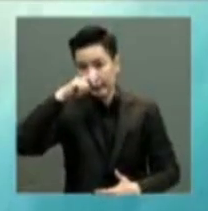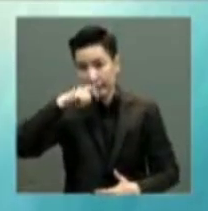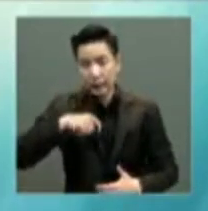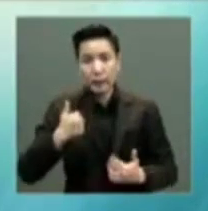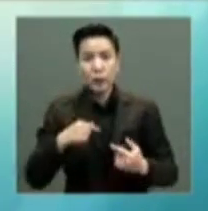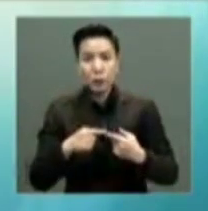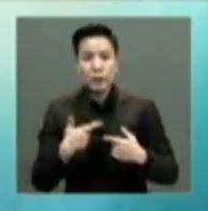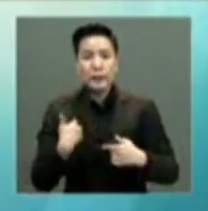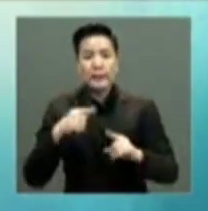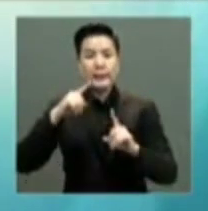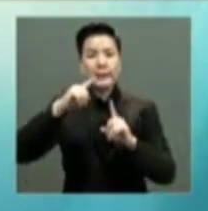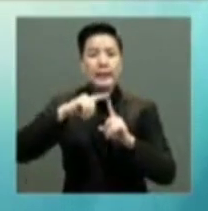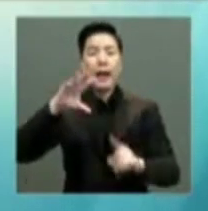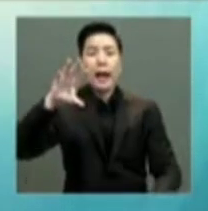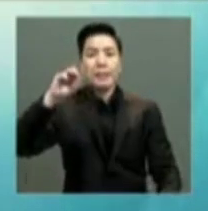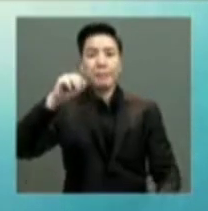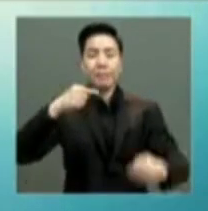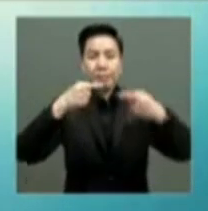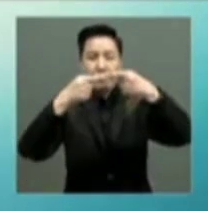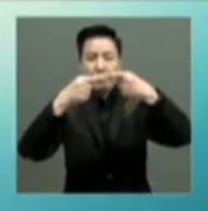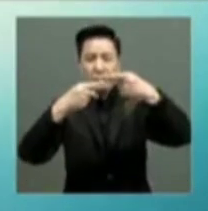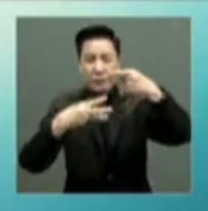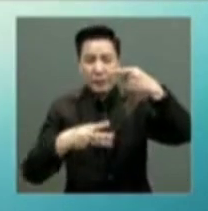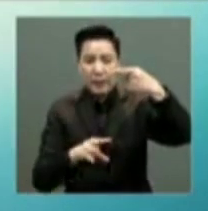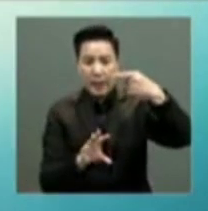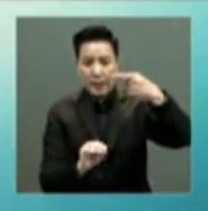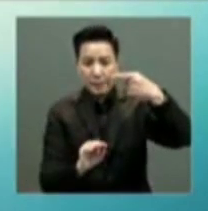ของโลกในการที่จะดูแลด้านนี้ยังไงก็ตามแต่ก็ต้องชมนะครับตอนนี้ประเทศดับประเทศของไทยยังอยู่ที่50นะครับถอยหลังระมาณนี้หนึ่งเนี่ยฮะ